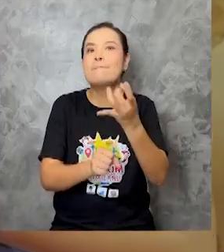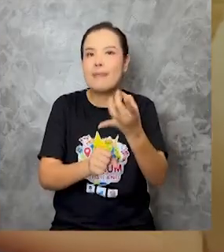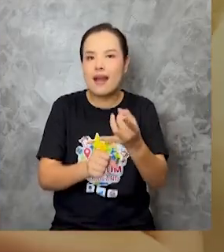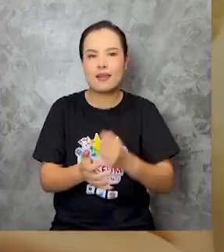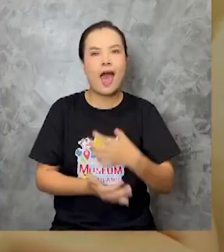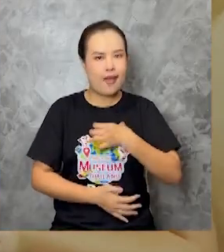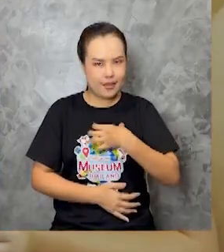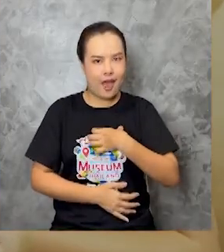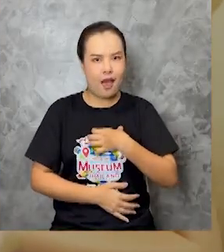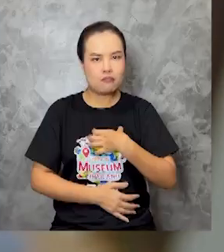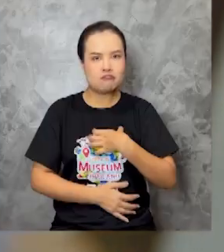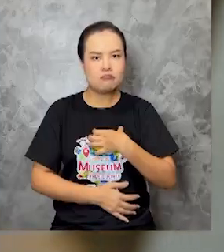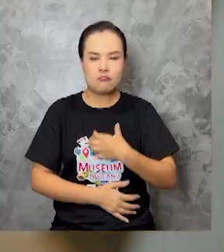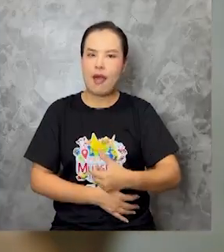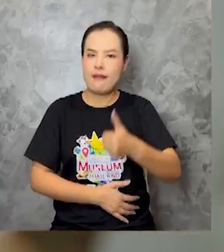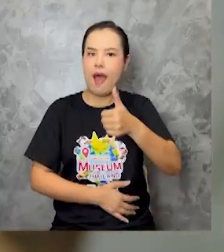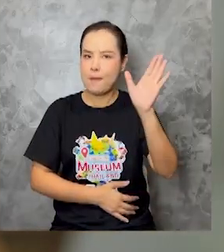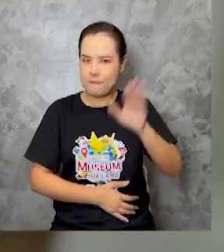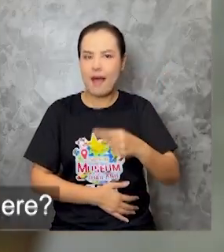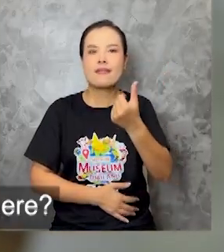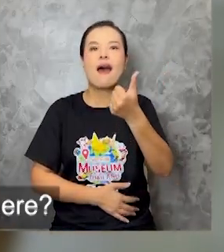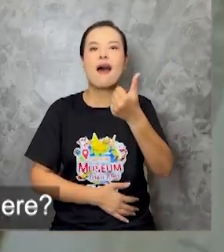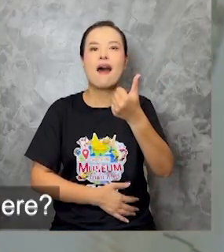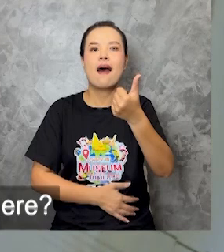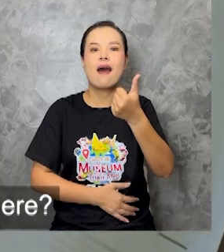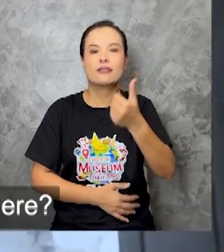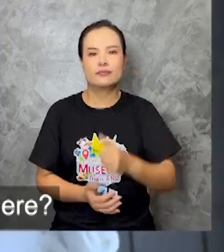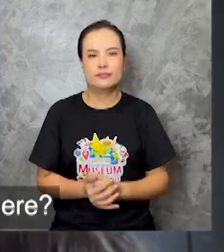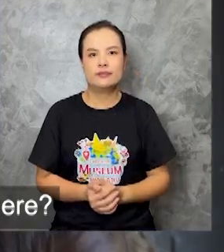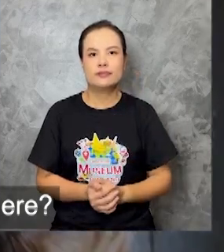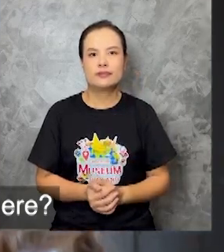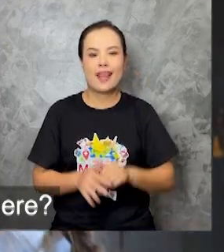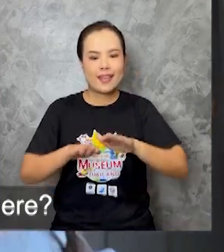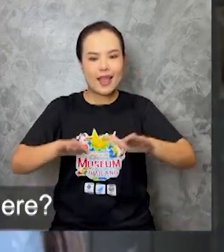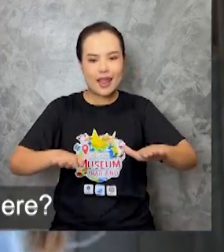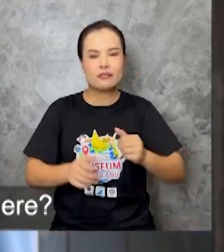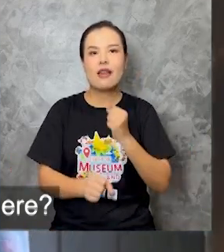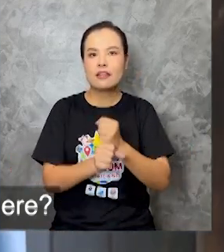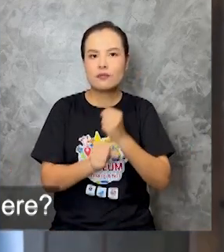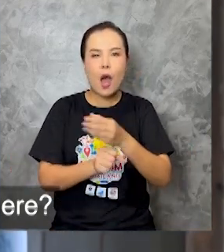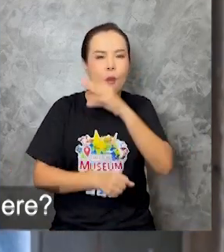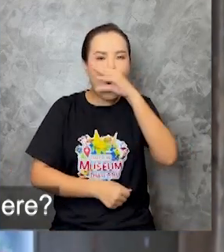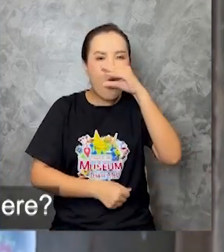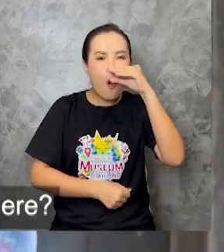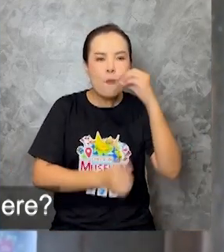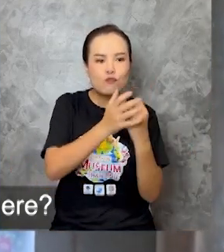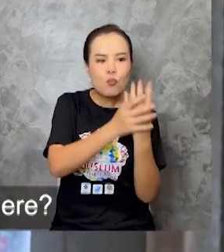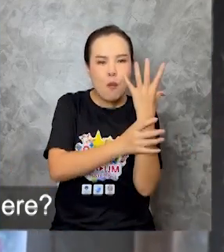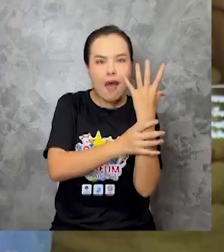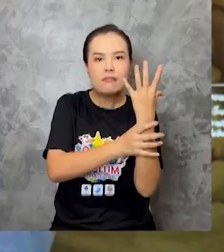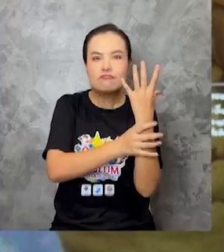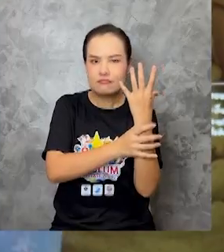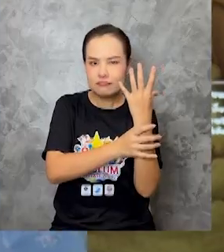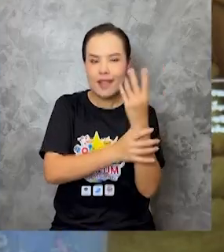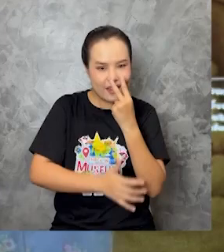ยากจะมาเนี่ยก็สามารถมาได้เรื่อยๆเ ที ่ยวได้ทุกปี ใช่ แต่ว่าตอนนี้เนี่ยเดี๋ยวเด็กๆไปทำเครื่องหอมกันไหมจากสมุนไพรที่เราเห็นตรงนี้นี่แหละดีไหม ใ